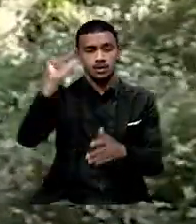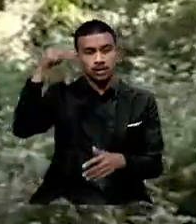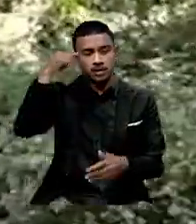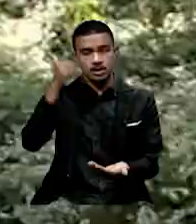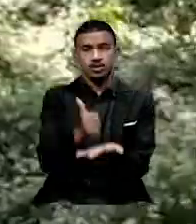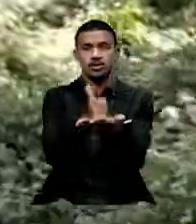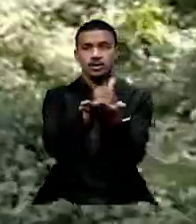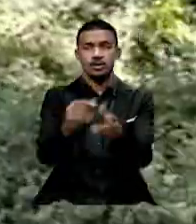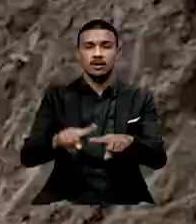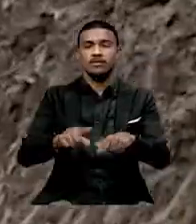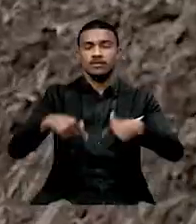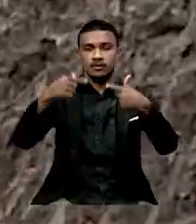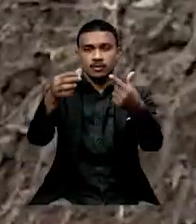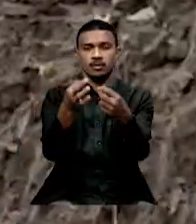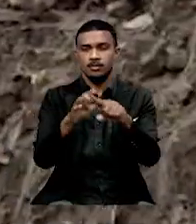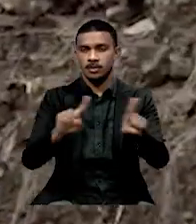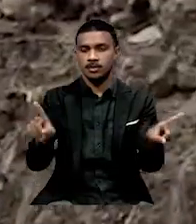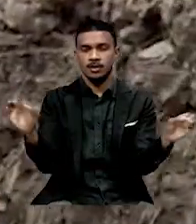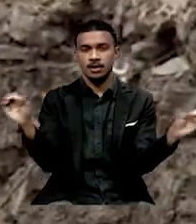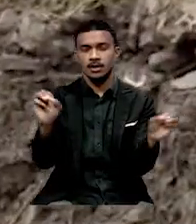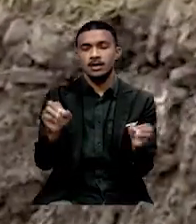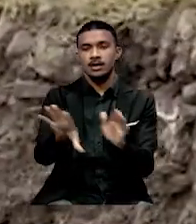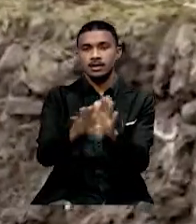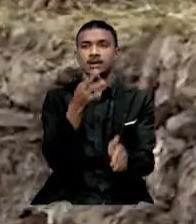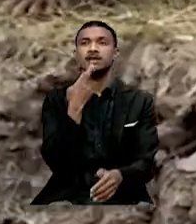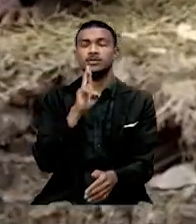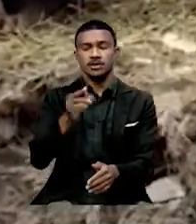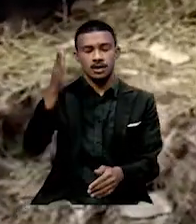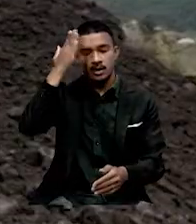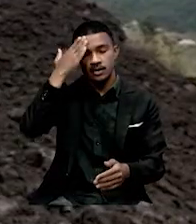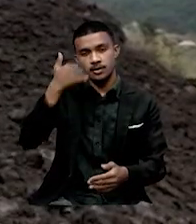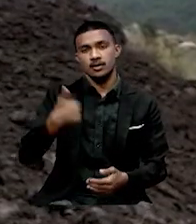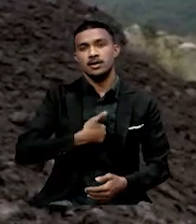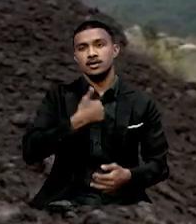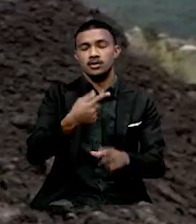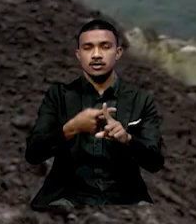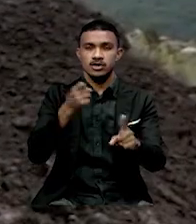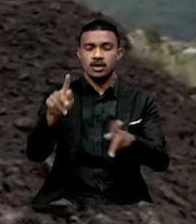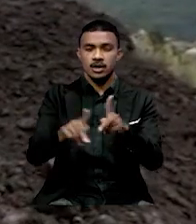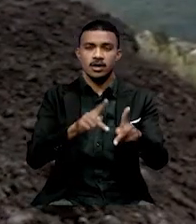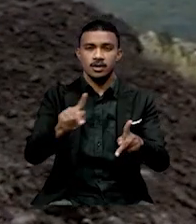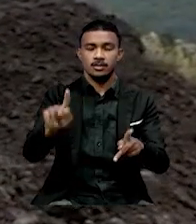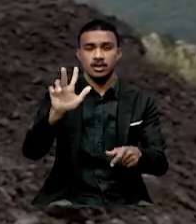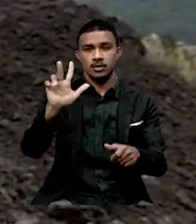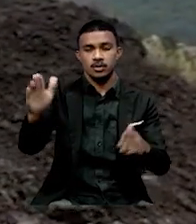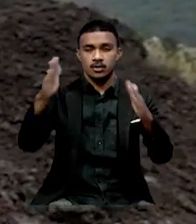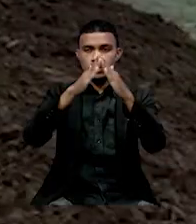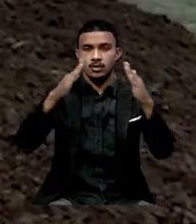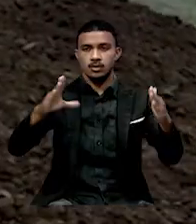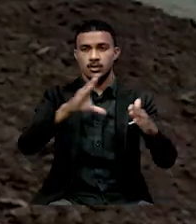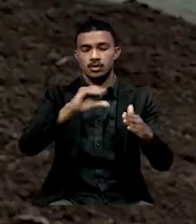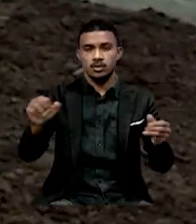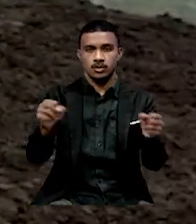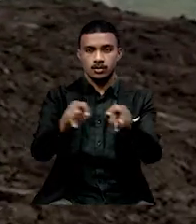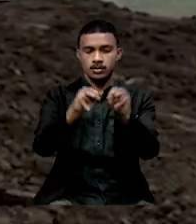deit mai benungka hetang resposta. Tangne ho inisiativa rasi komunidade husi Umalisan tolu iha suku Liurai pos administrativo mau